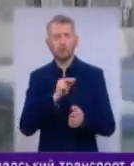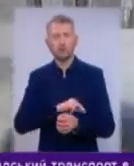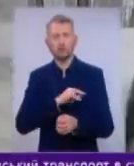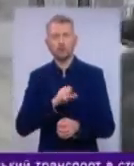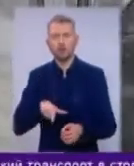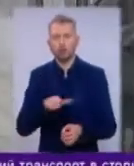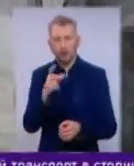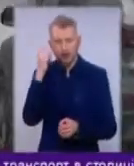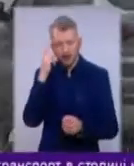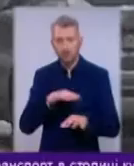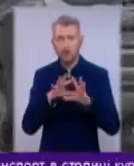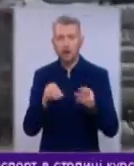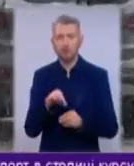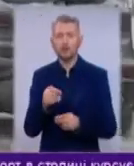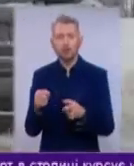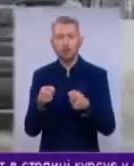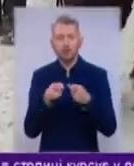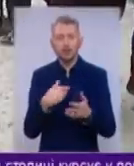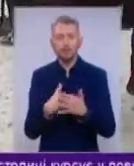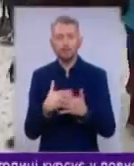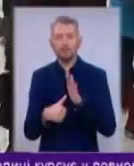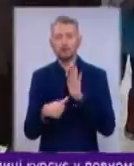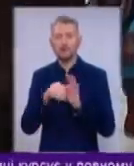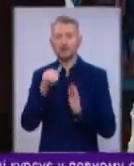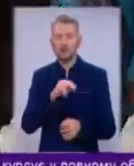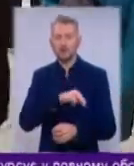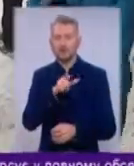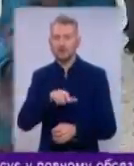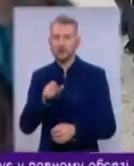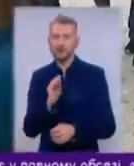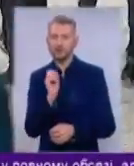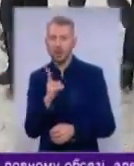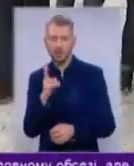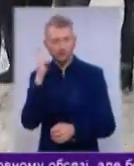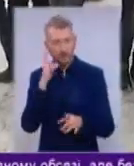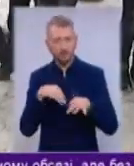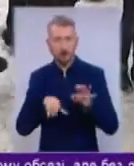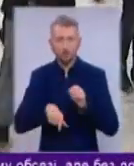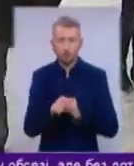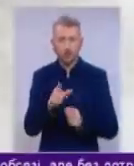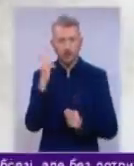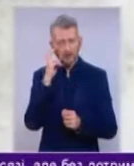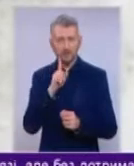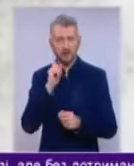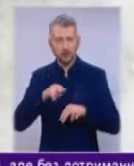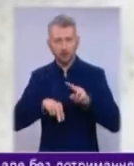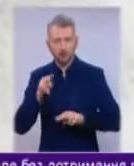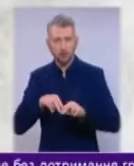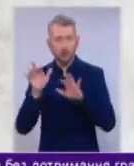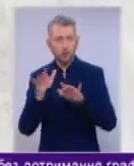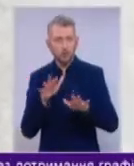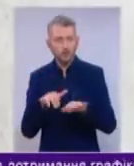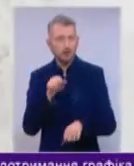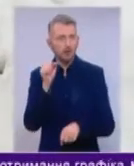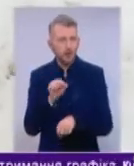столиці. Загалом залучили майже 6 тисяч працівників ЖЕКів, Київавтодору та Київзеленбуду. Хуртовина не вщухає,